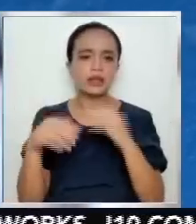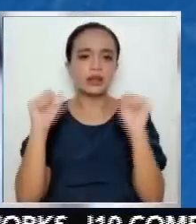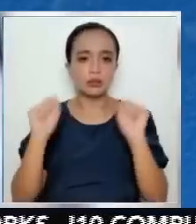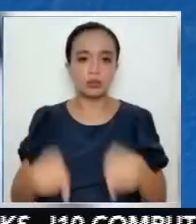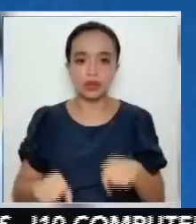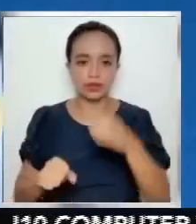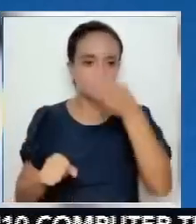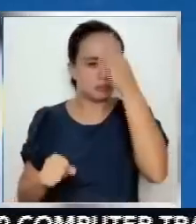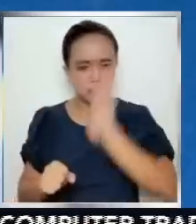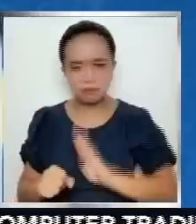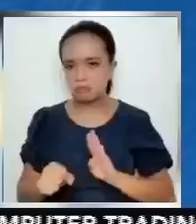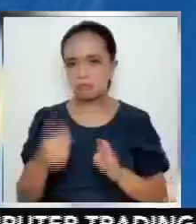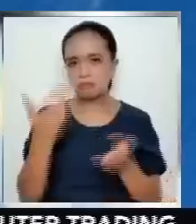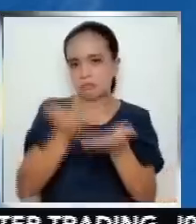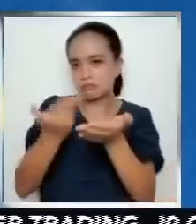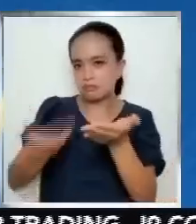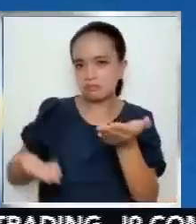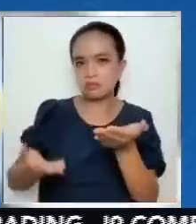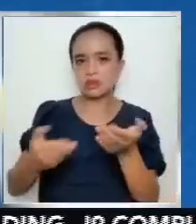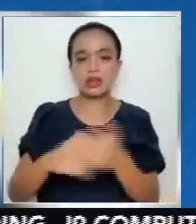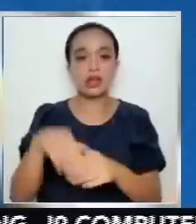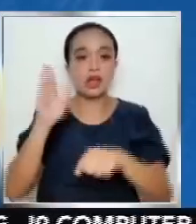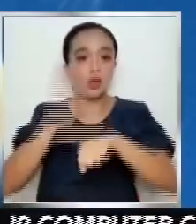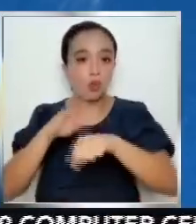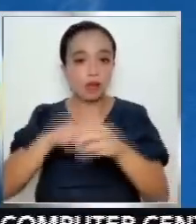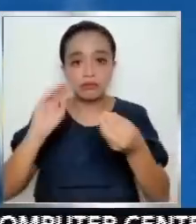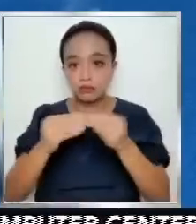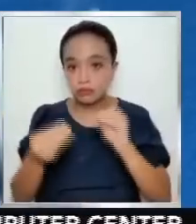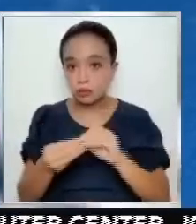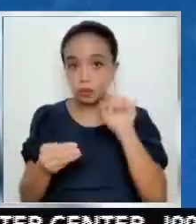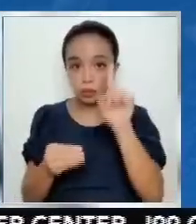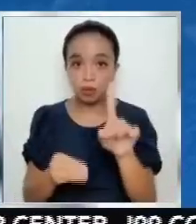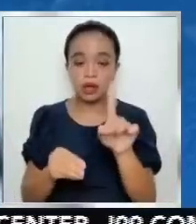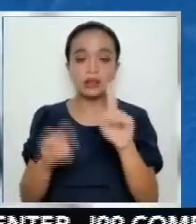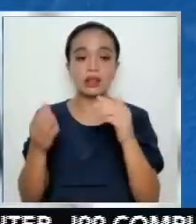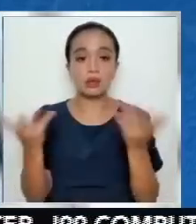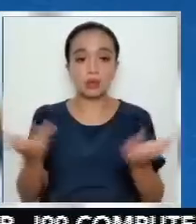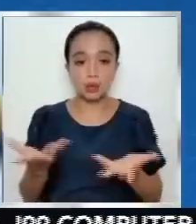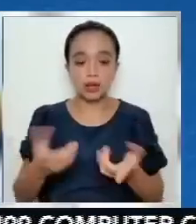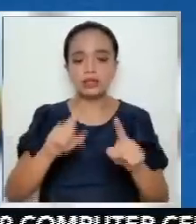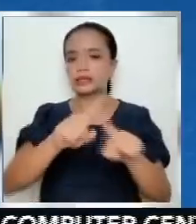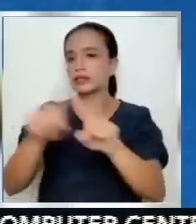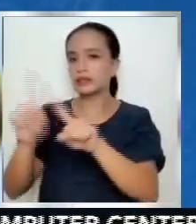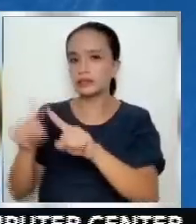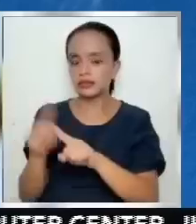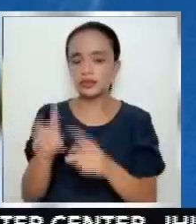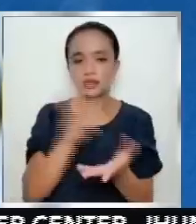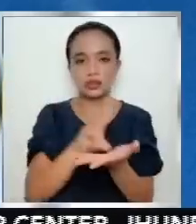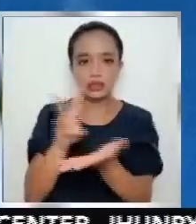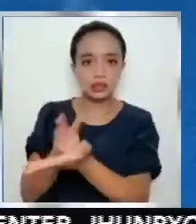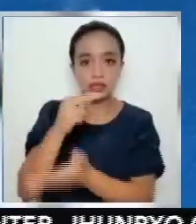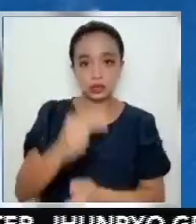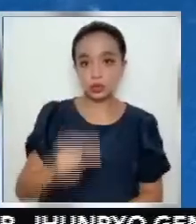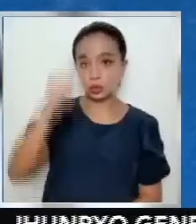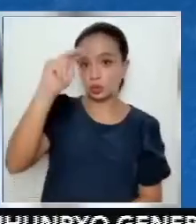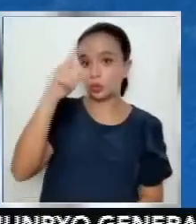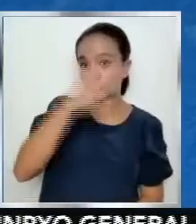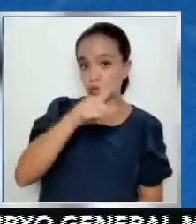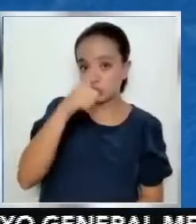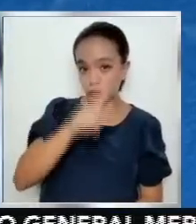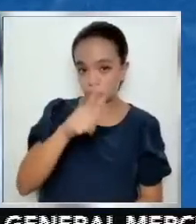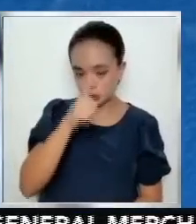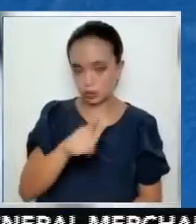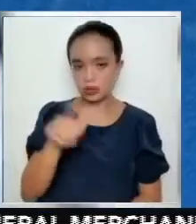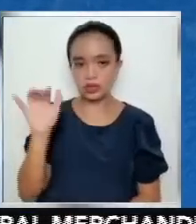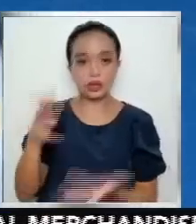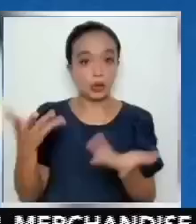ari-arian. Samantala, warning signal number 1 naman ang nakataas sa ilang bahagi rin ng Northern Luzon area, no? Dito sa natitirang bahagi ng Cagayan,